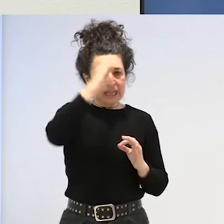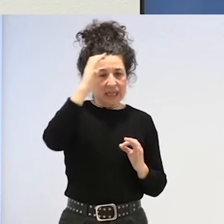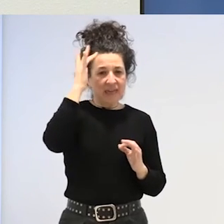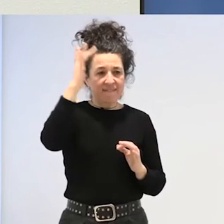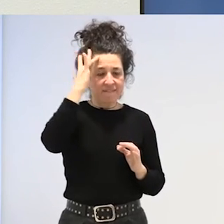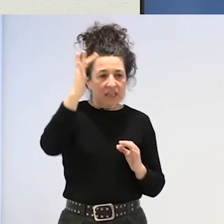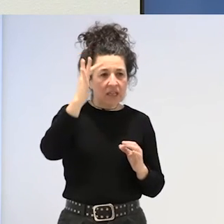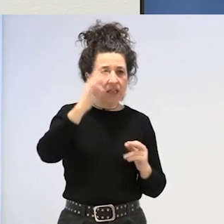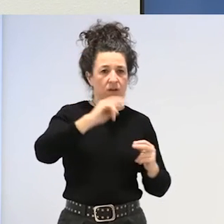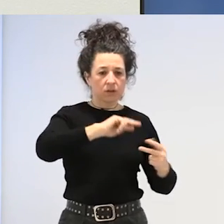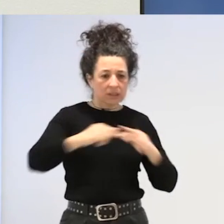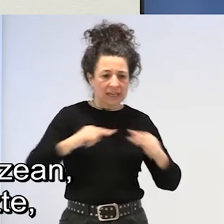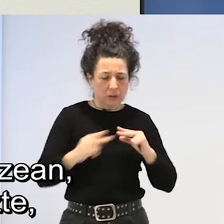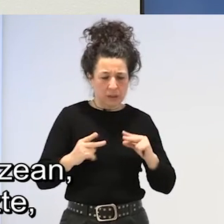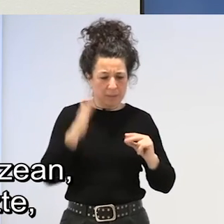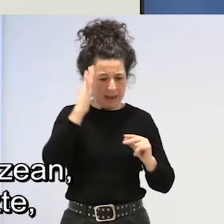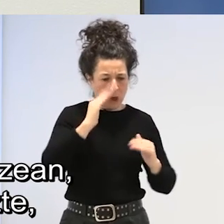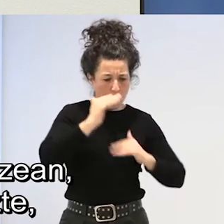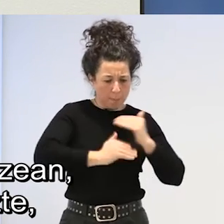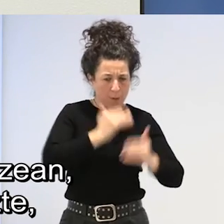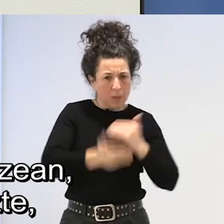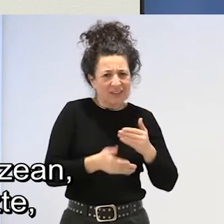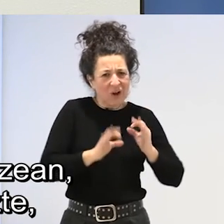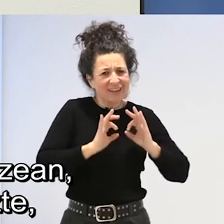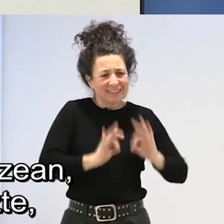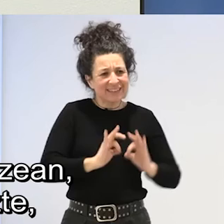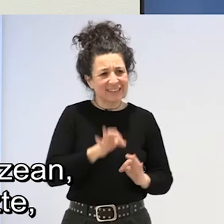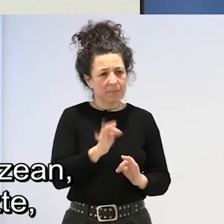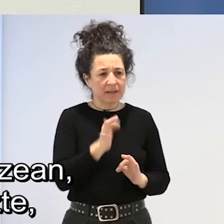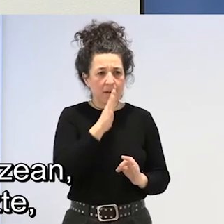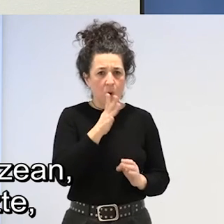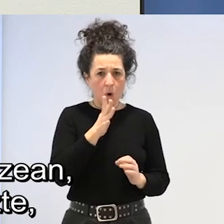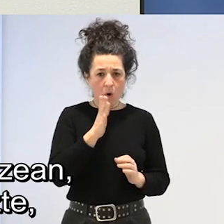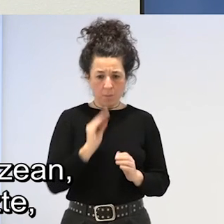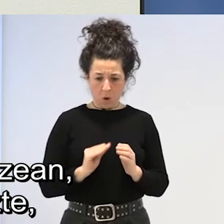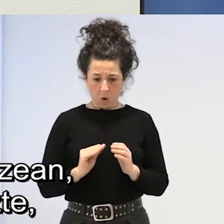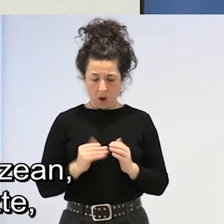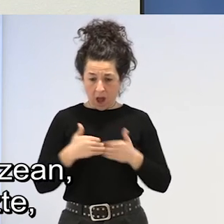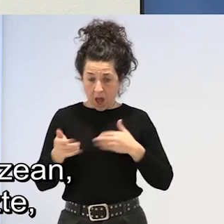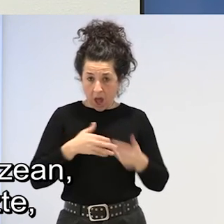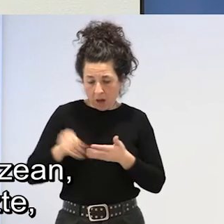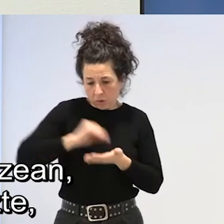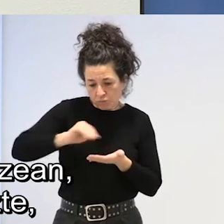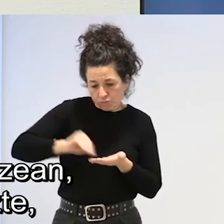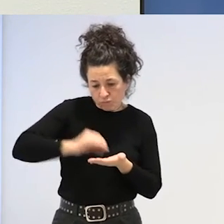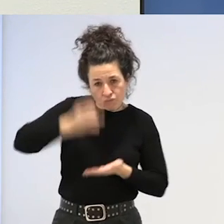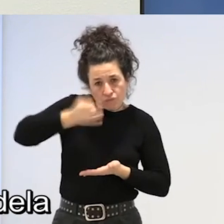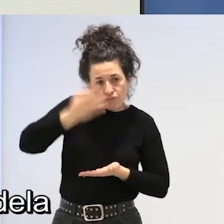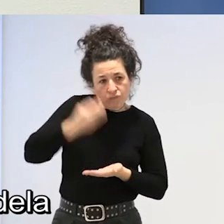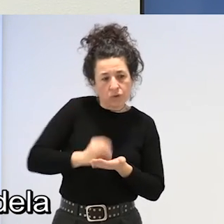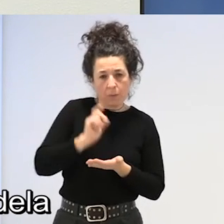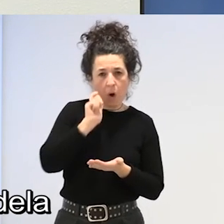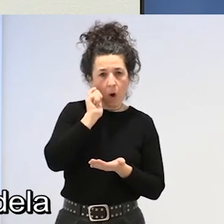ba, prozesu partikularra izango dela, ze askotan egilek dugurak sortzean, ba, kontzeptu berdeiak sortzen dituzte,